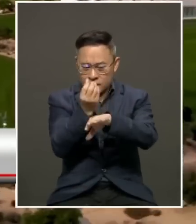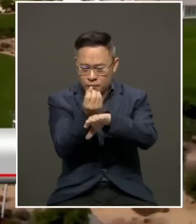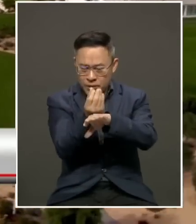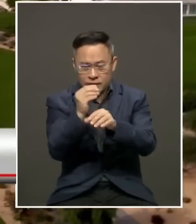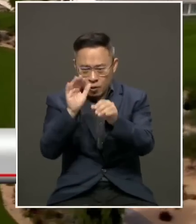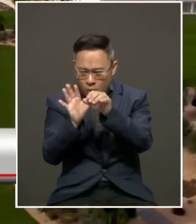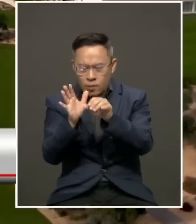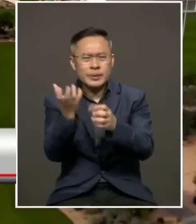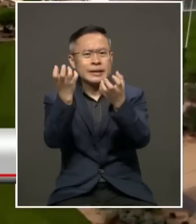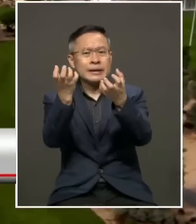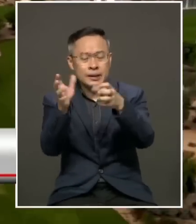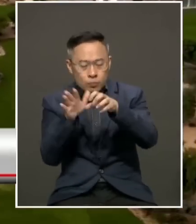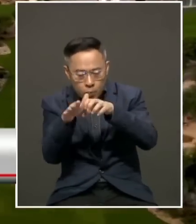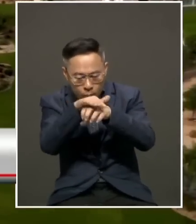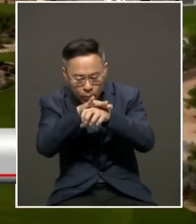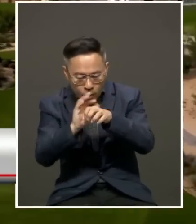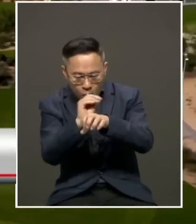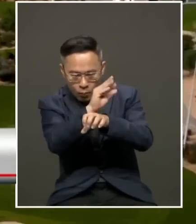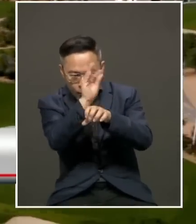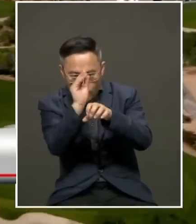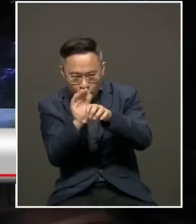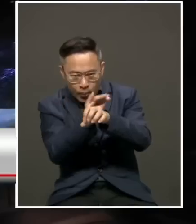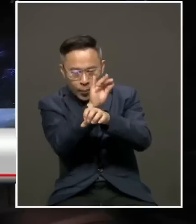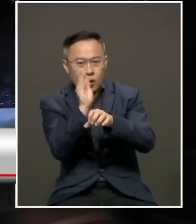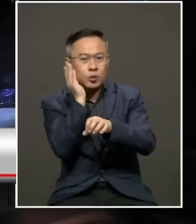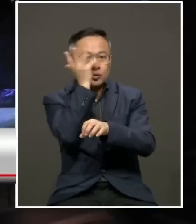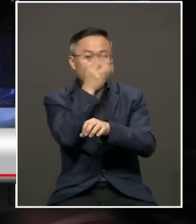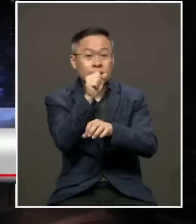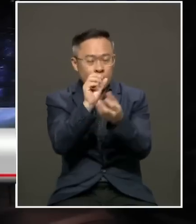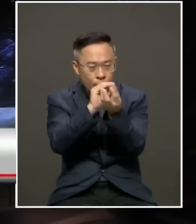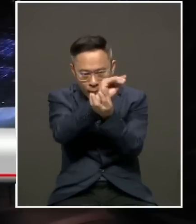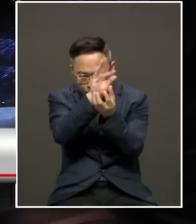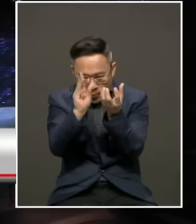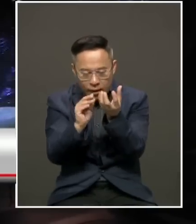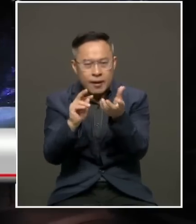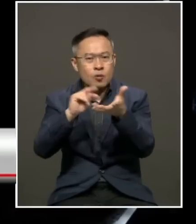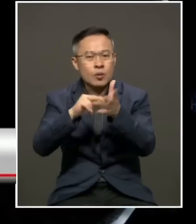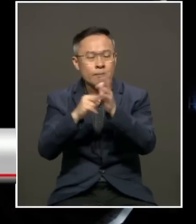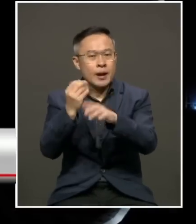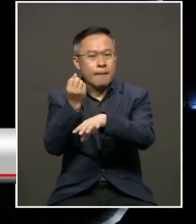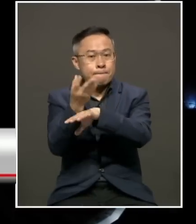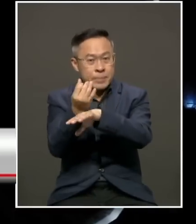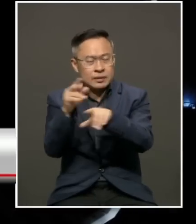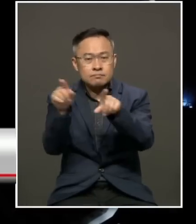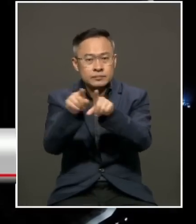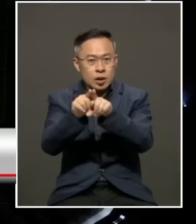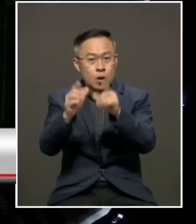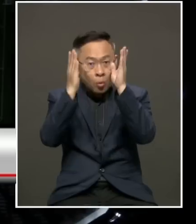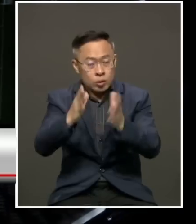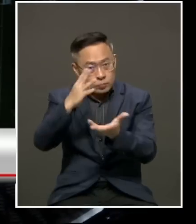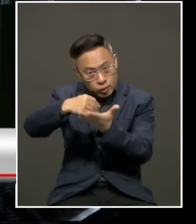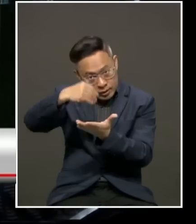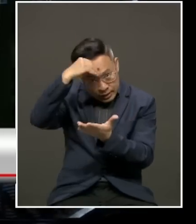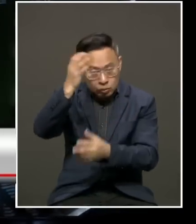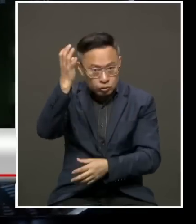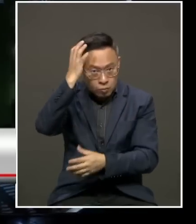ศึกษาความรู้ก็จะเจียรนัยคนขึ้นมาคิดลึกชอบๆซึ่งหลังจากการแข่งขันนะ